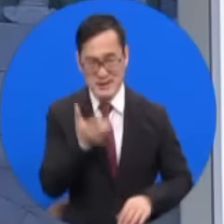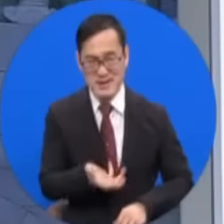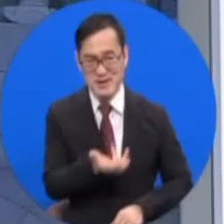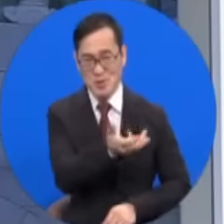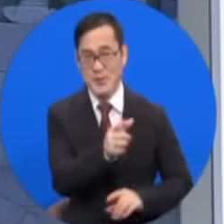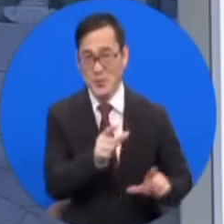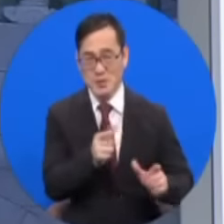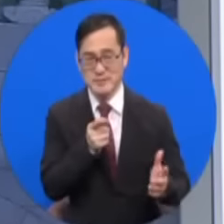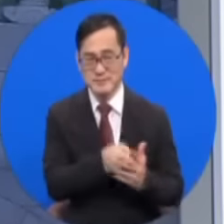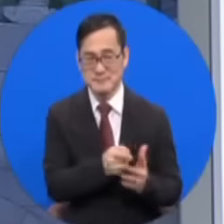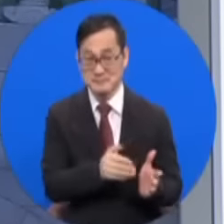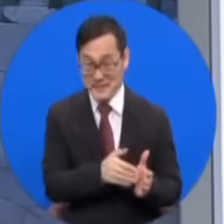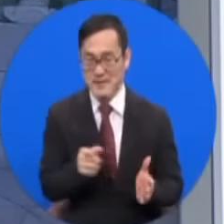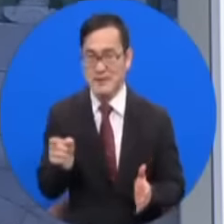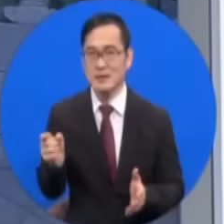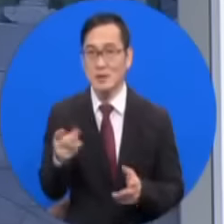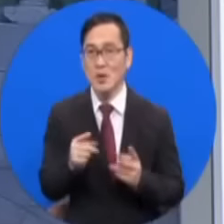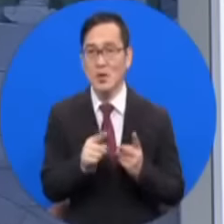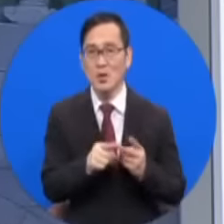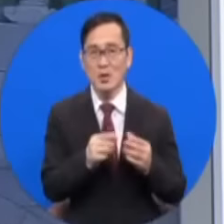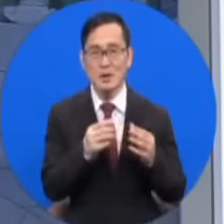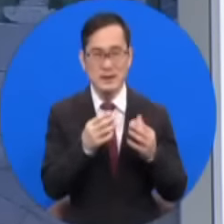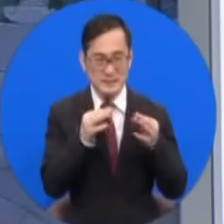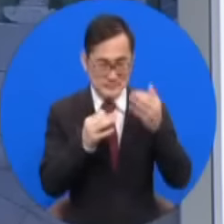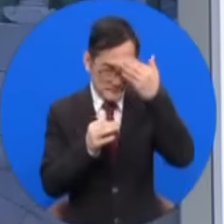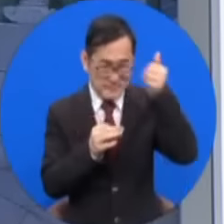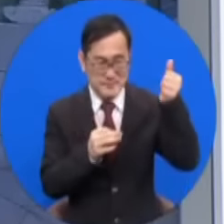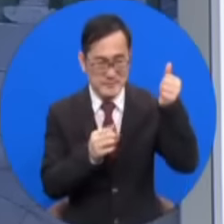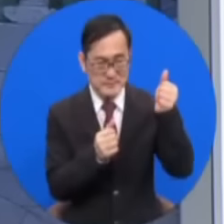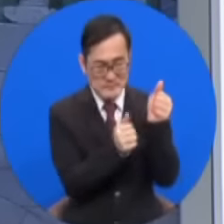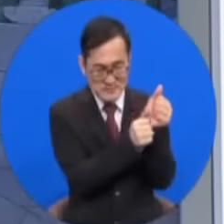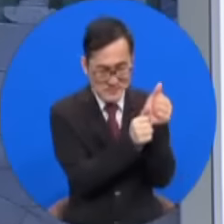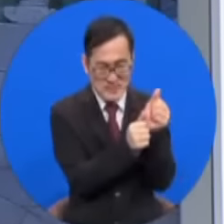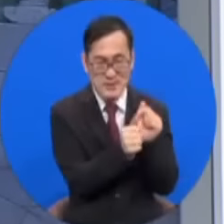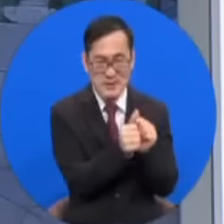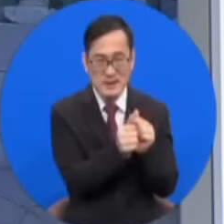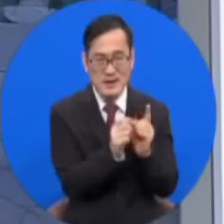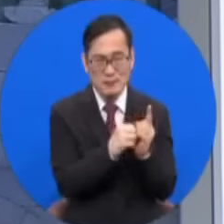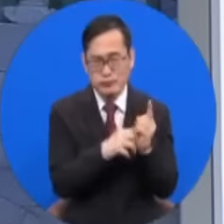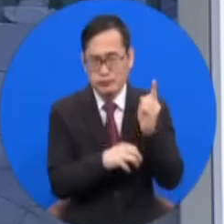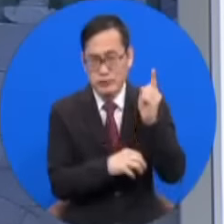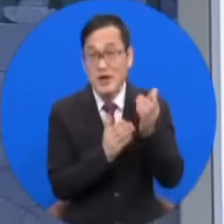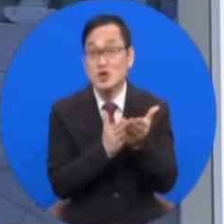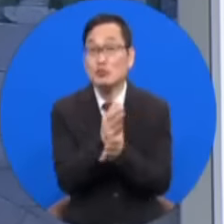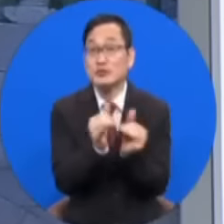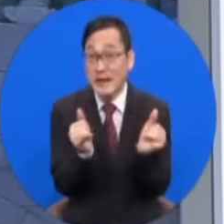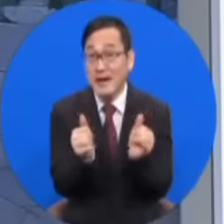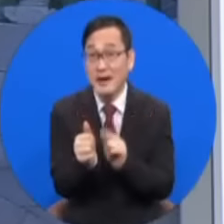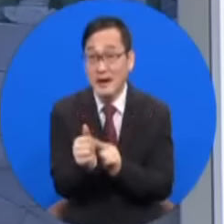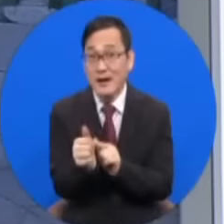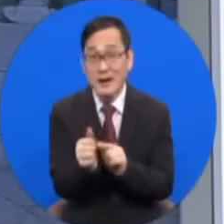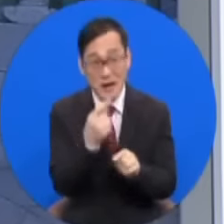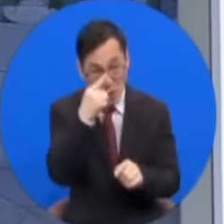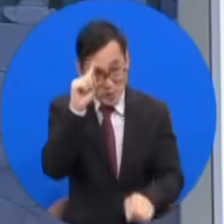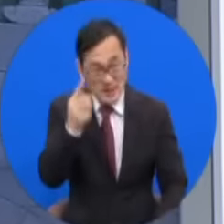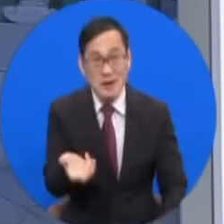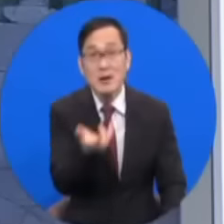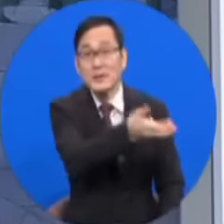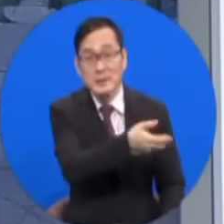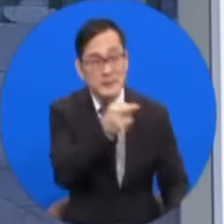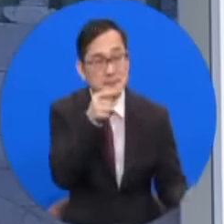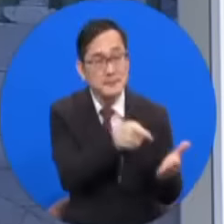김정은 옆에서서 있었던이 미사일 전문가가 어느새 러시아 현장에 급파되어 있는 것도